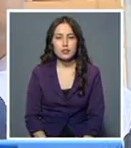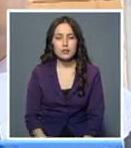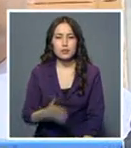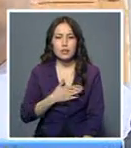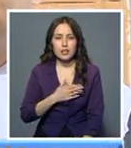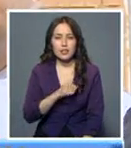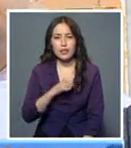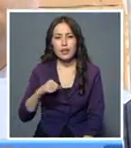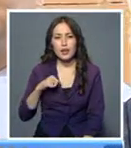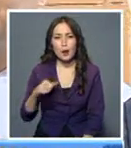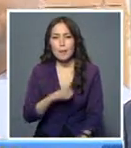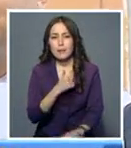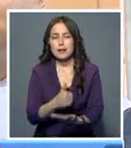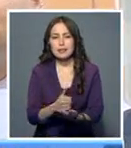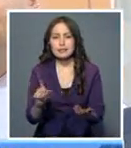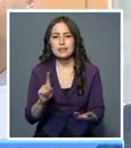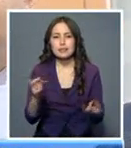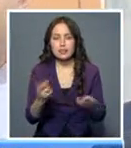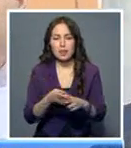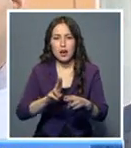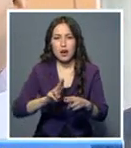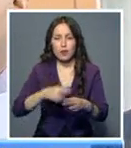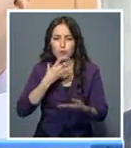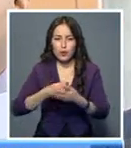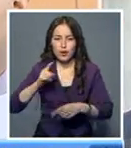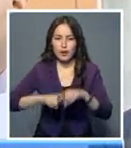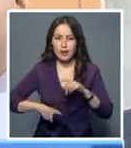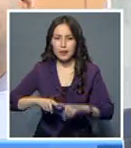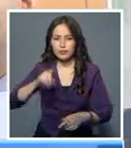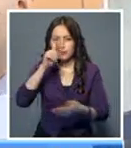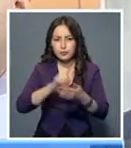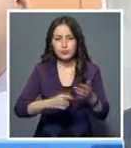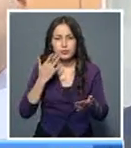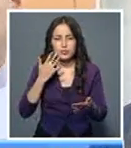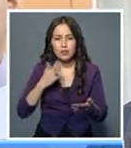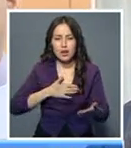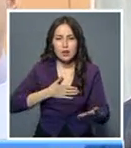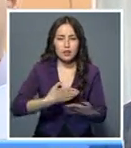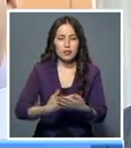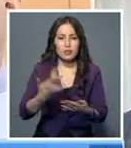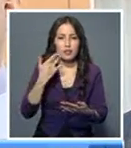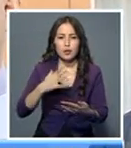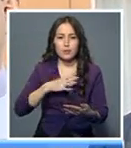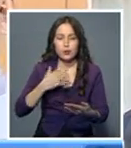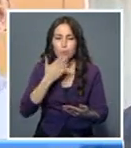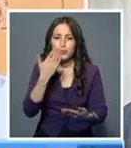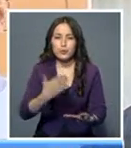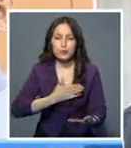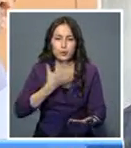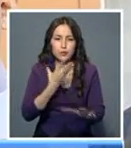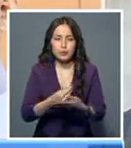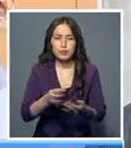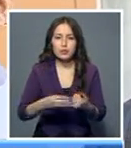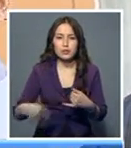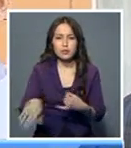керек? Ол ана халықтың сана сезімі, патриоттық сезімі, алдыға қара деген ұмтылысы. Сонда жаңа Шалғай ауылдағы